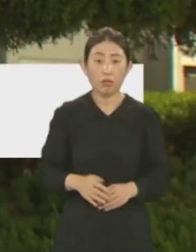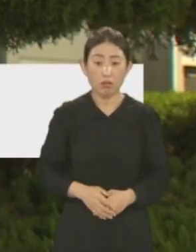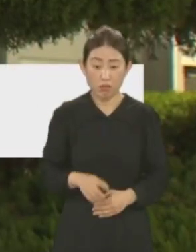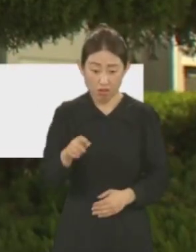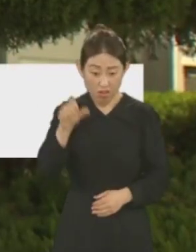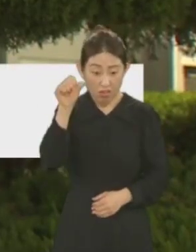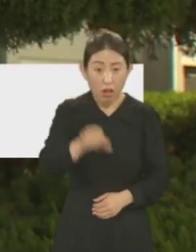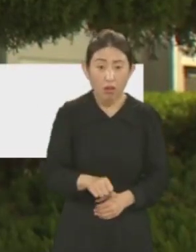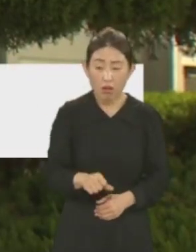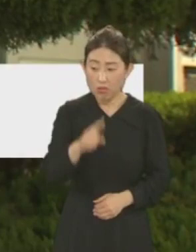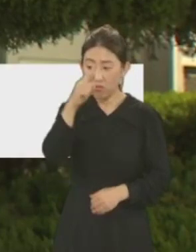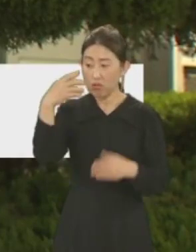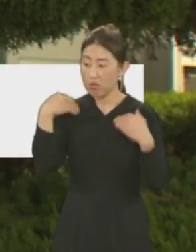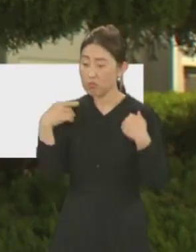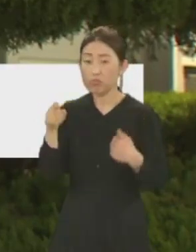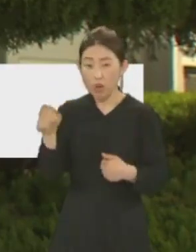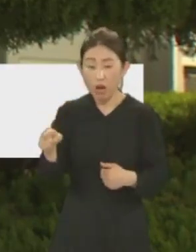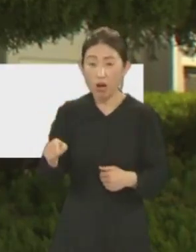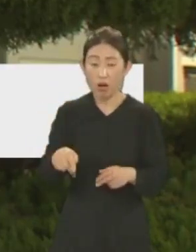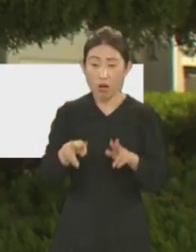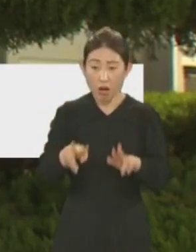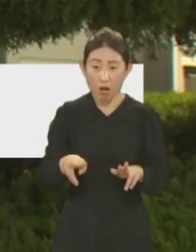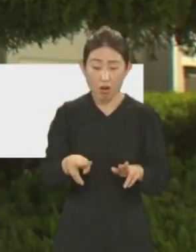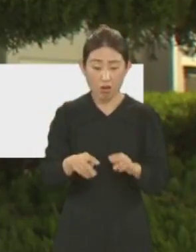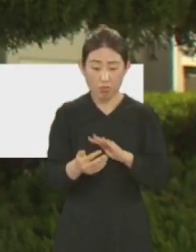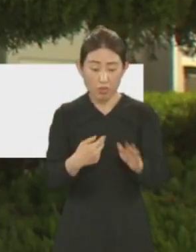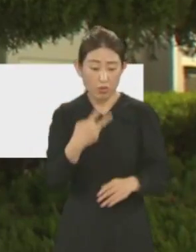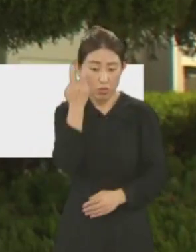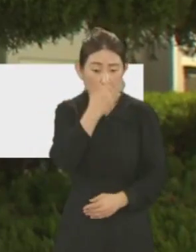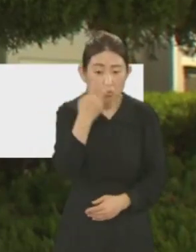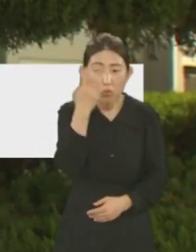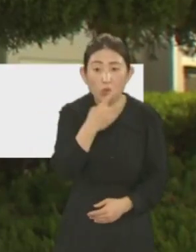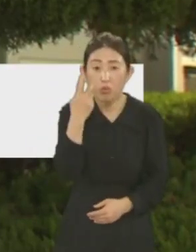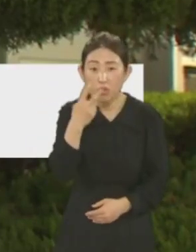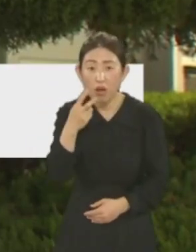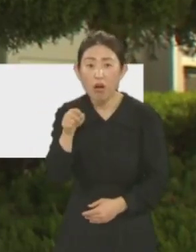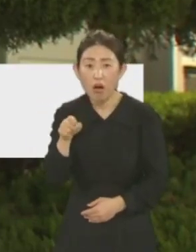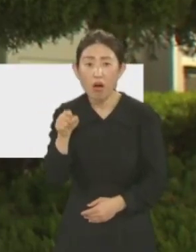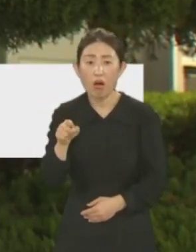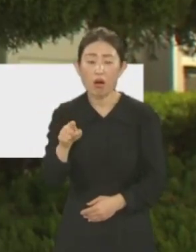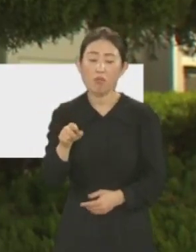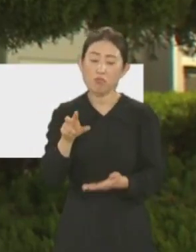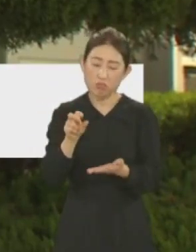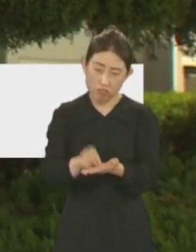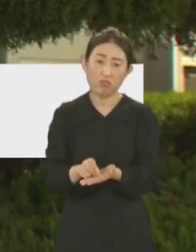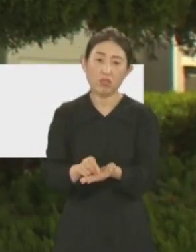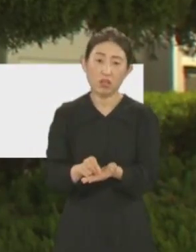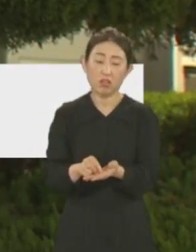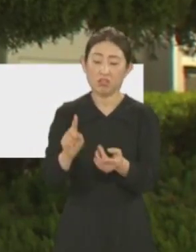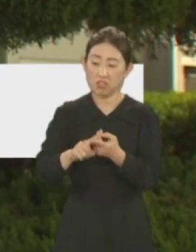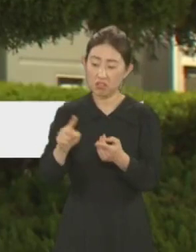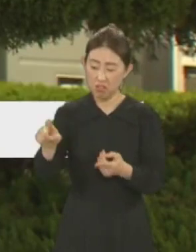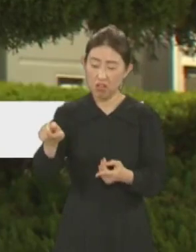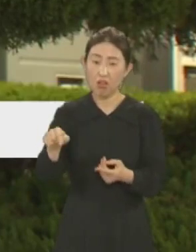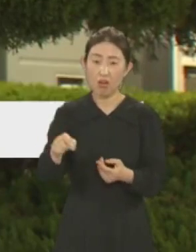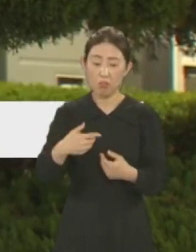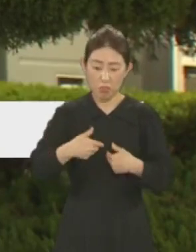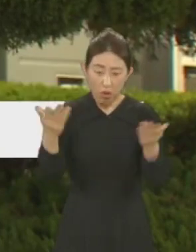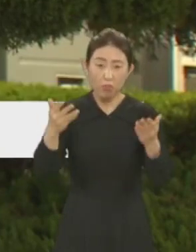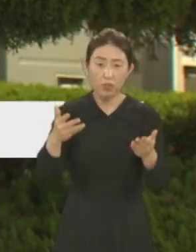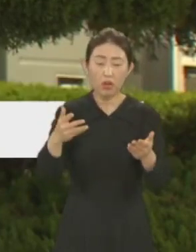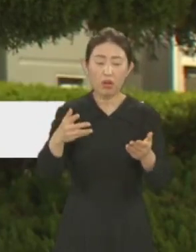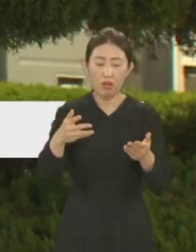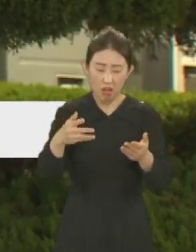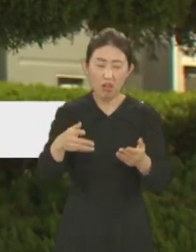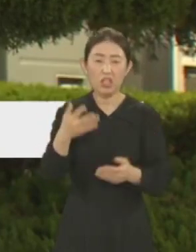정부 스스로 예타 이런 그 조사 이런 그 제도 자체가 있을 필요가 없는